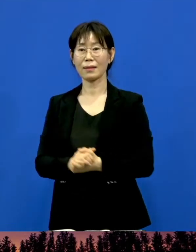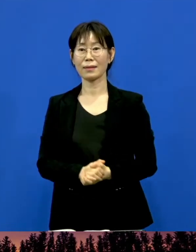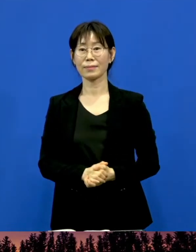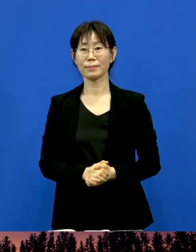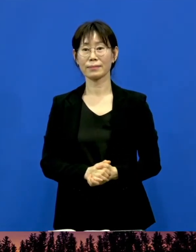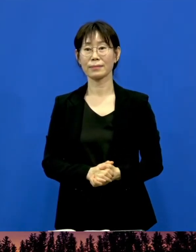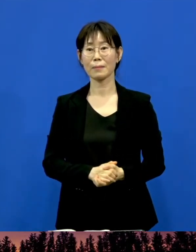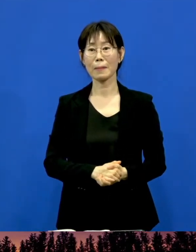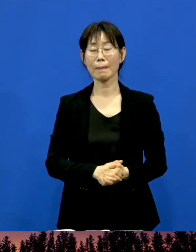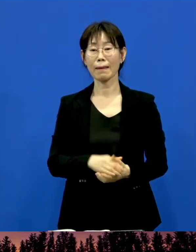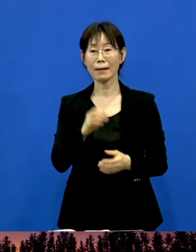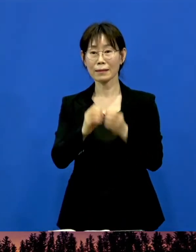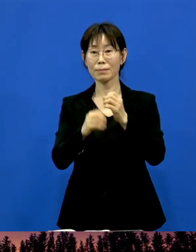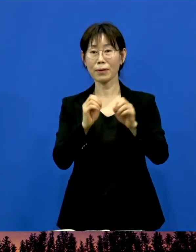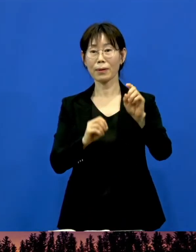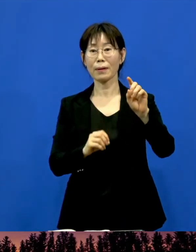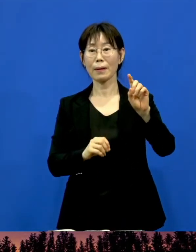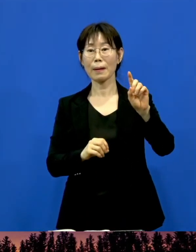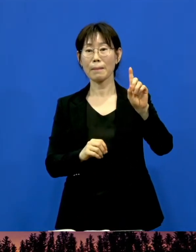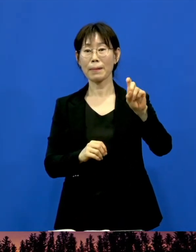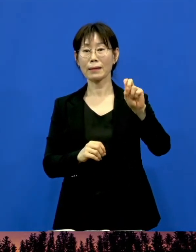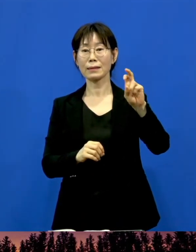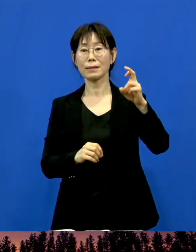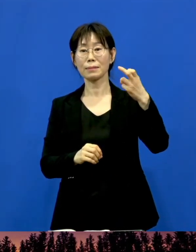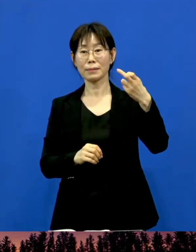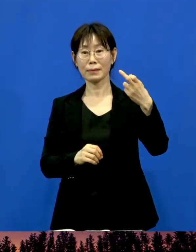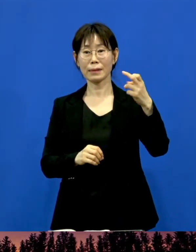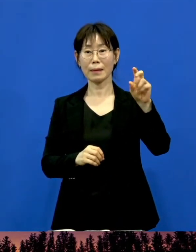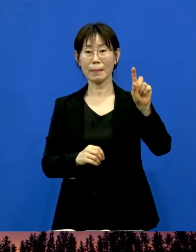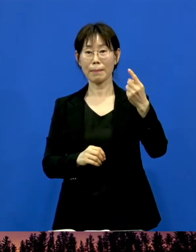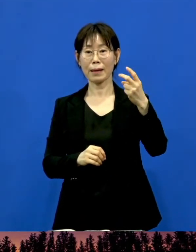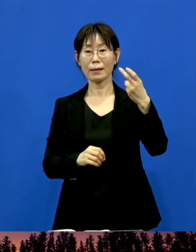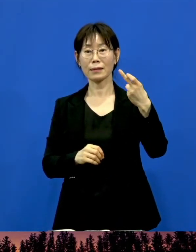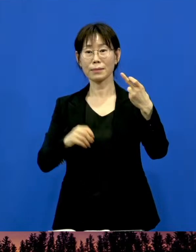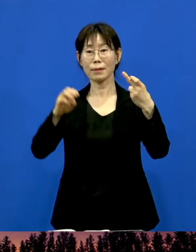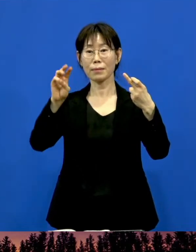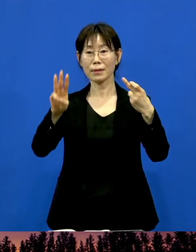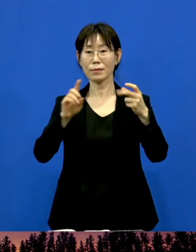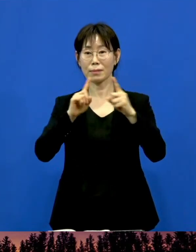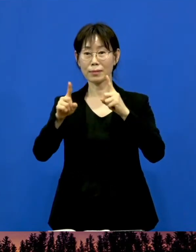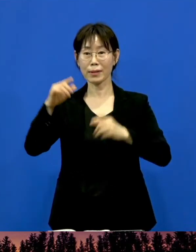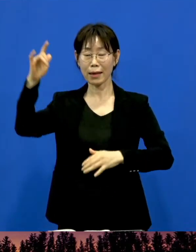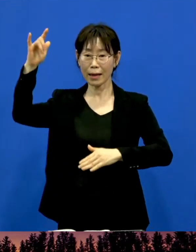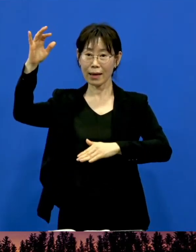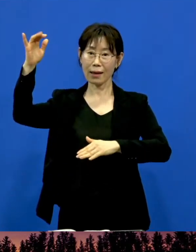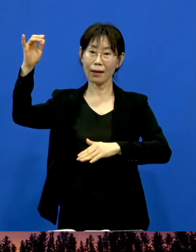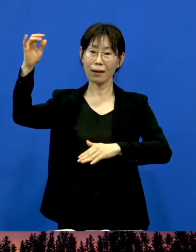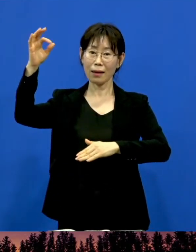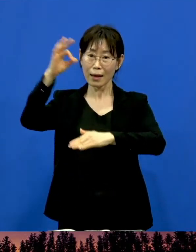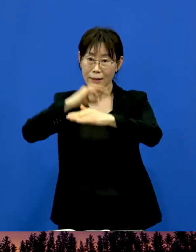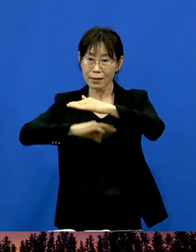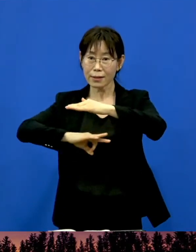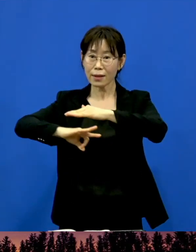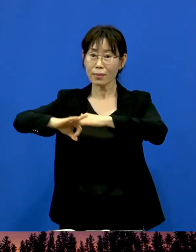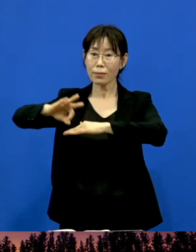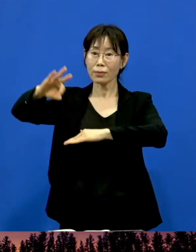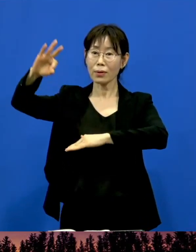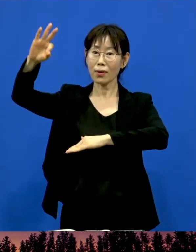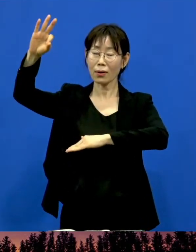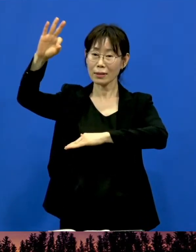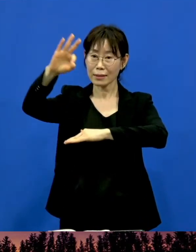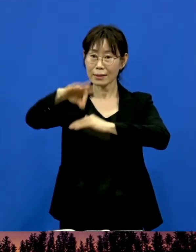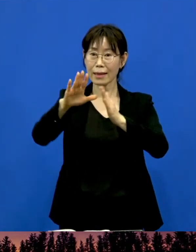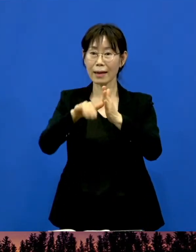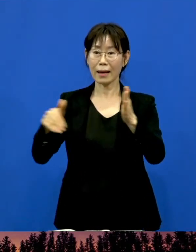시편 113편 3절을 보면 이런 말씀이죠. 해 돋는 데에서부터 해 지는 데까지